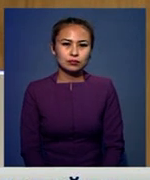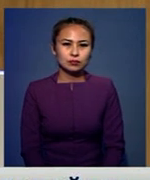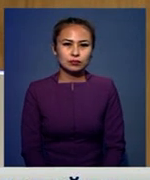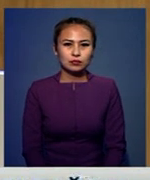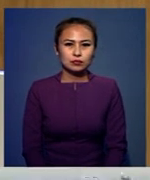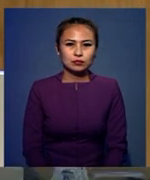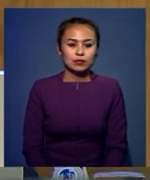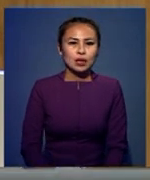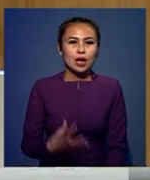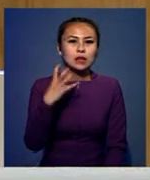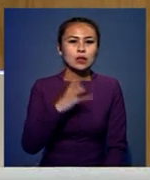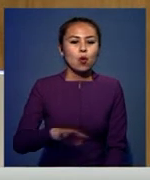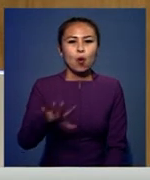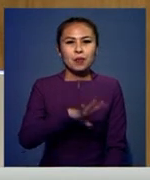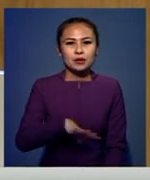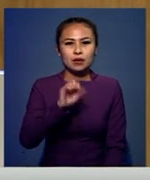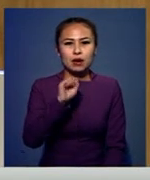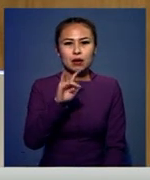Қызылорда облысында Арал қаласында